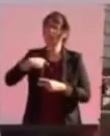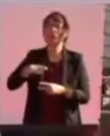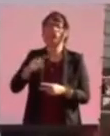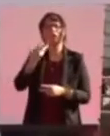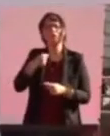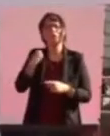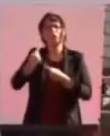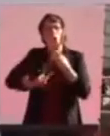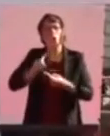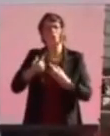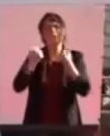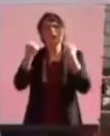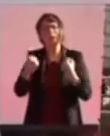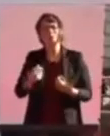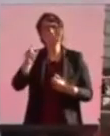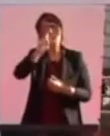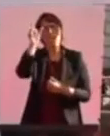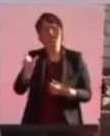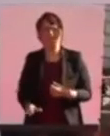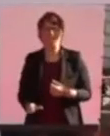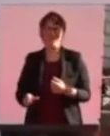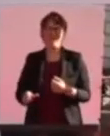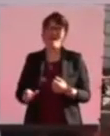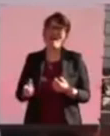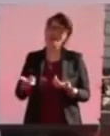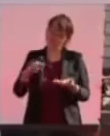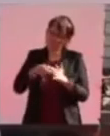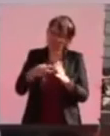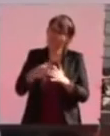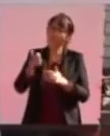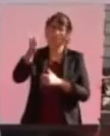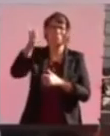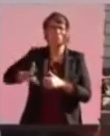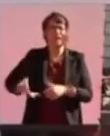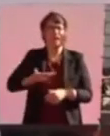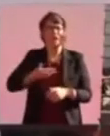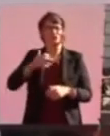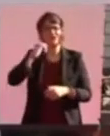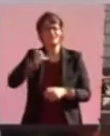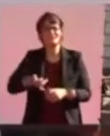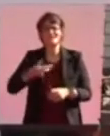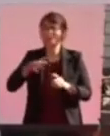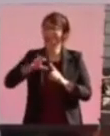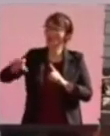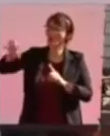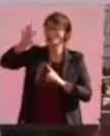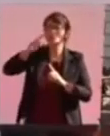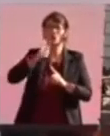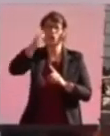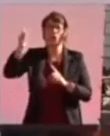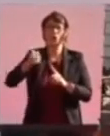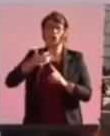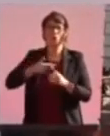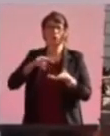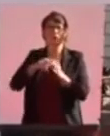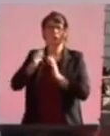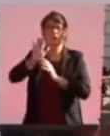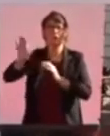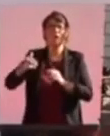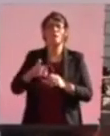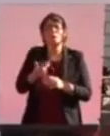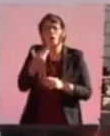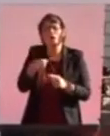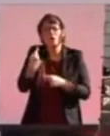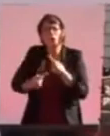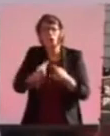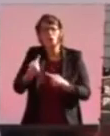la regione ha ragione diversi per tipologia e gravità voglio continuare a vivere in una città industriale nella quale la